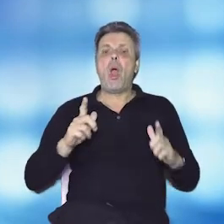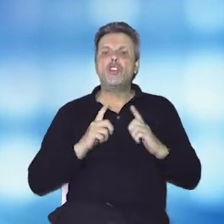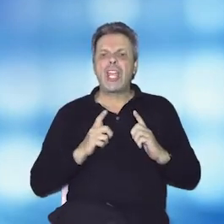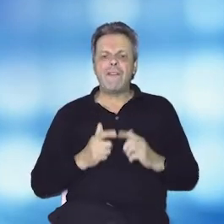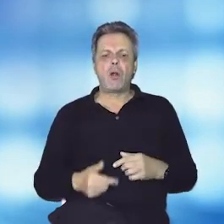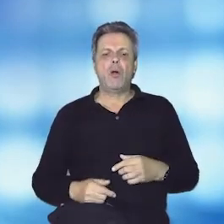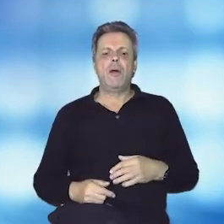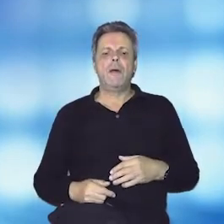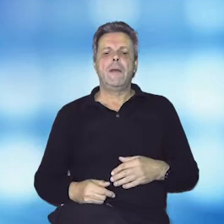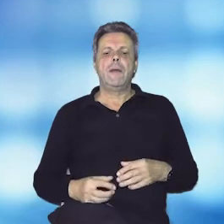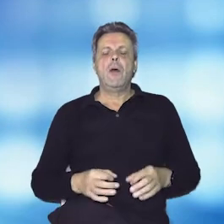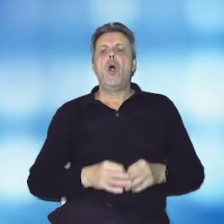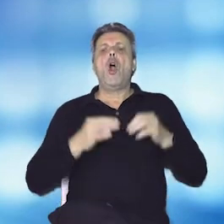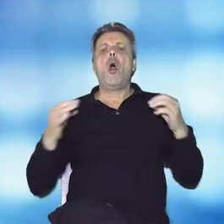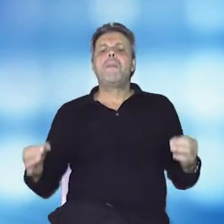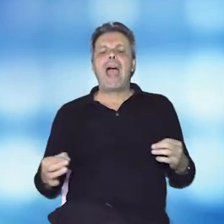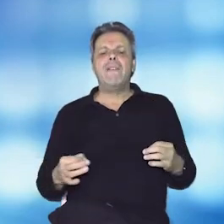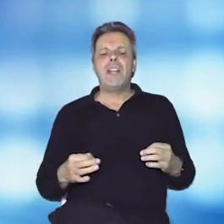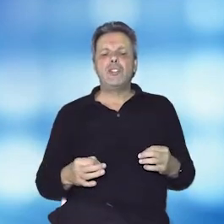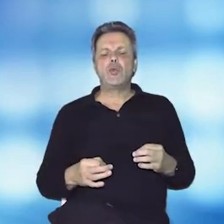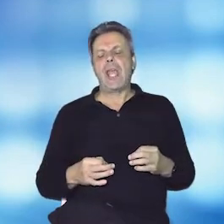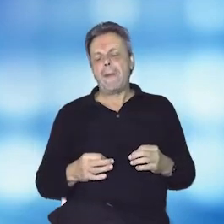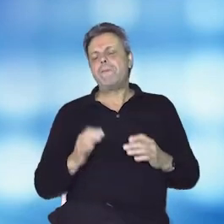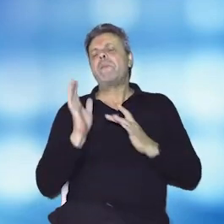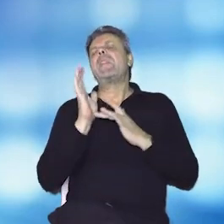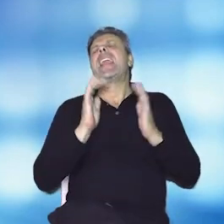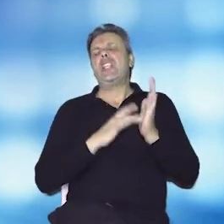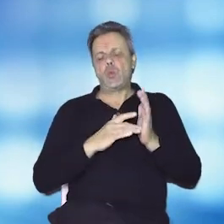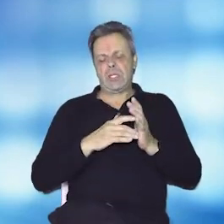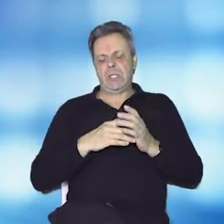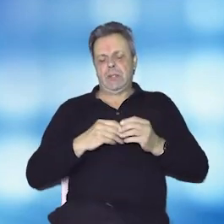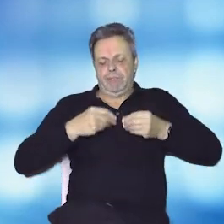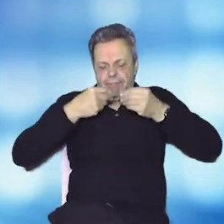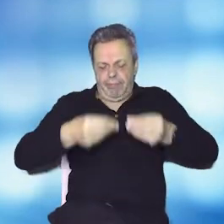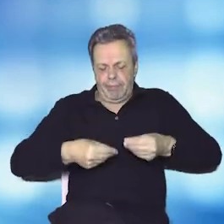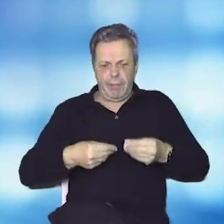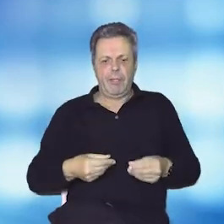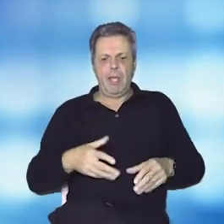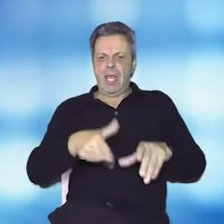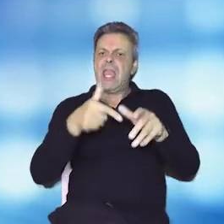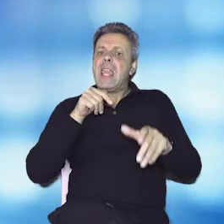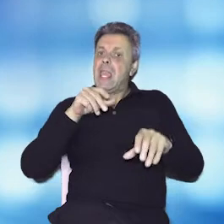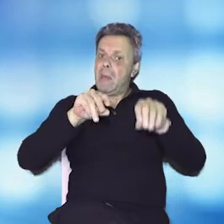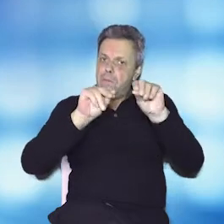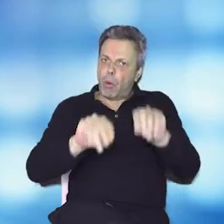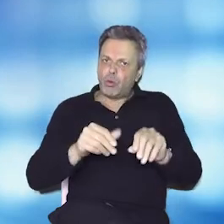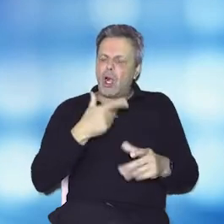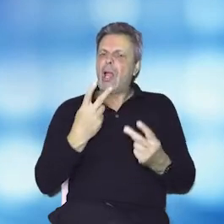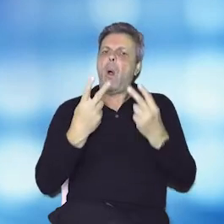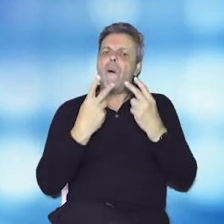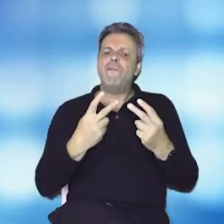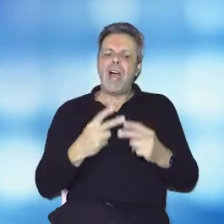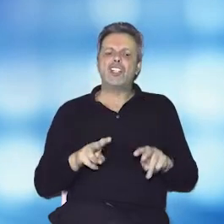neočekivano, objavili su mu se nebeski Otac Isus Krist i podučili ga o nekim